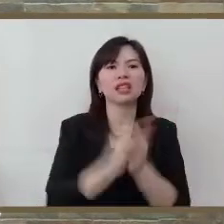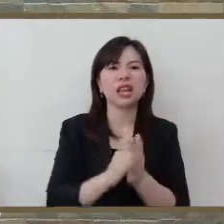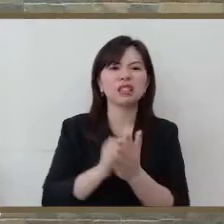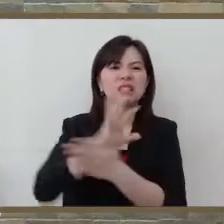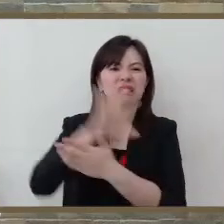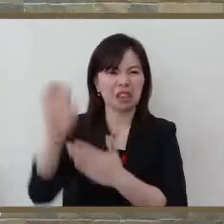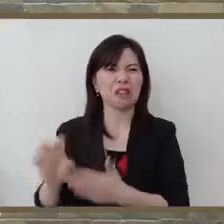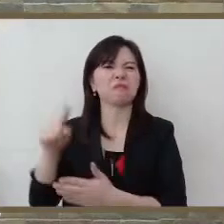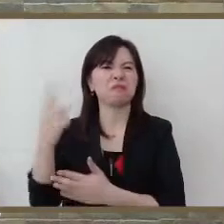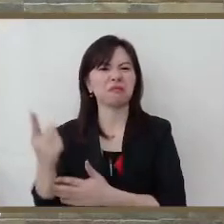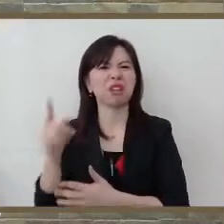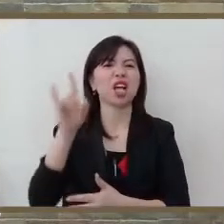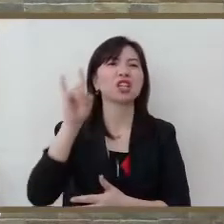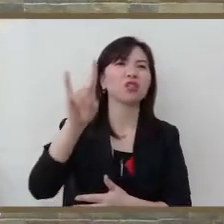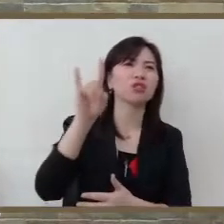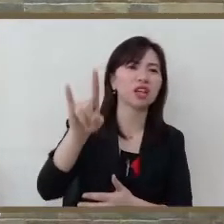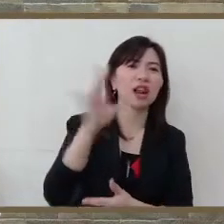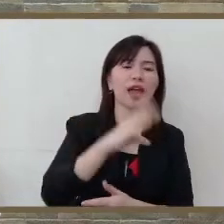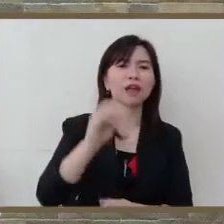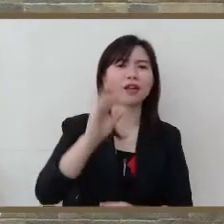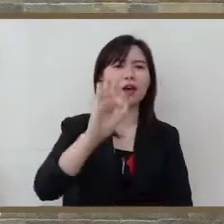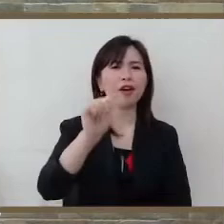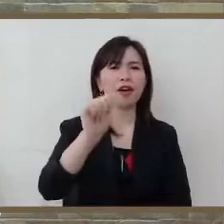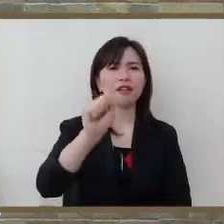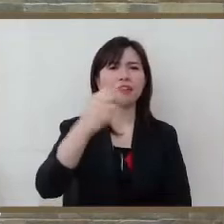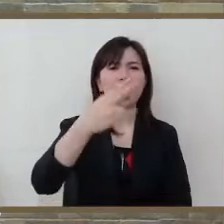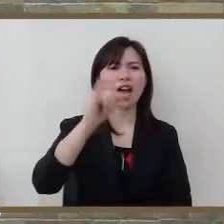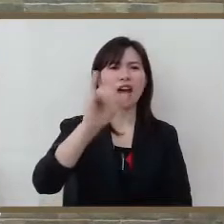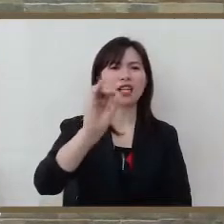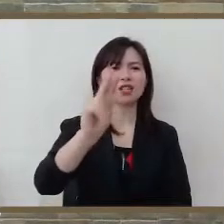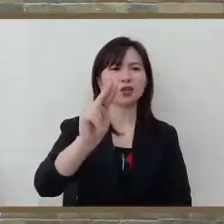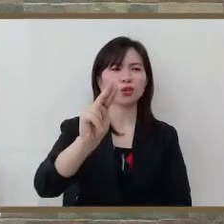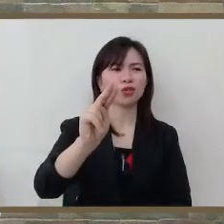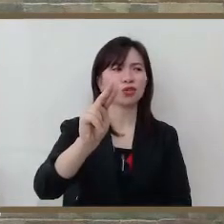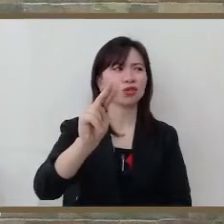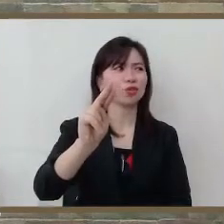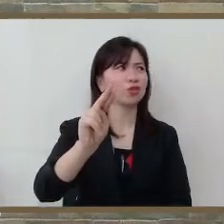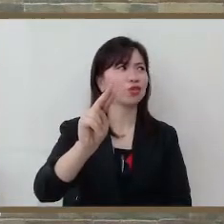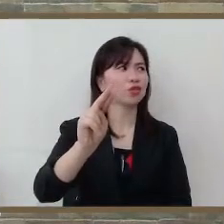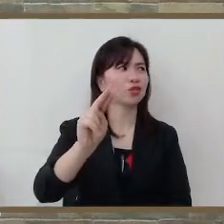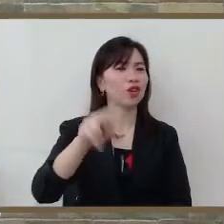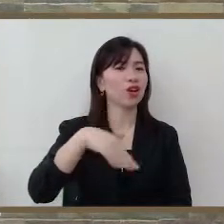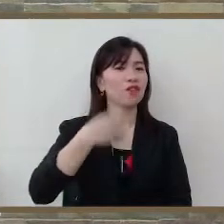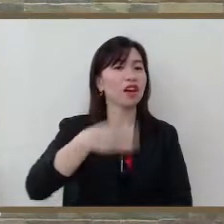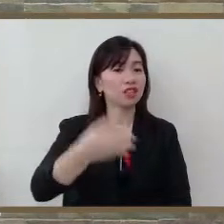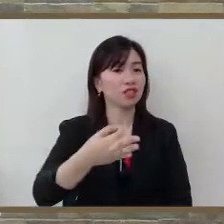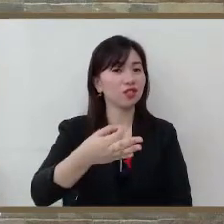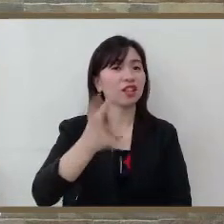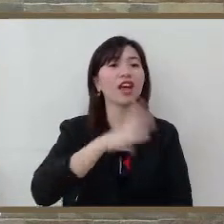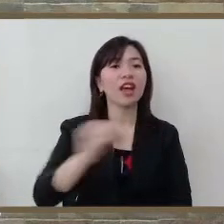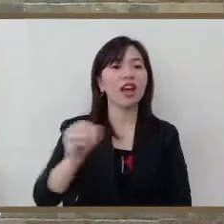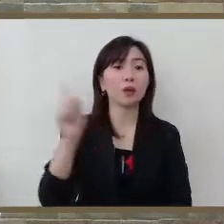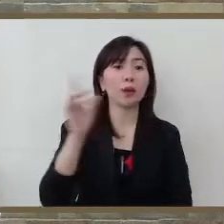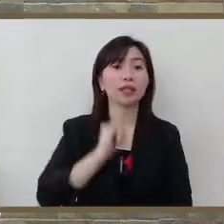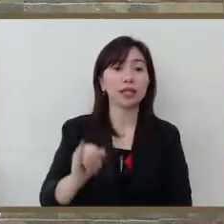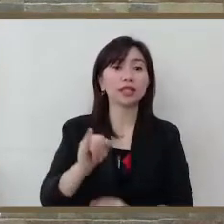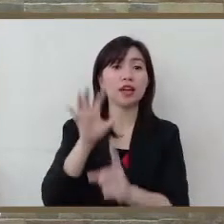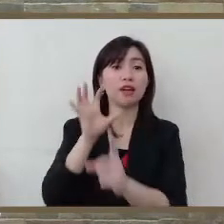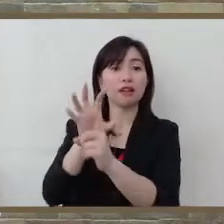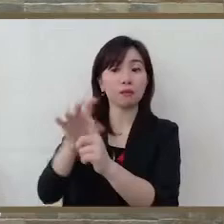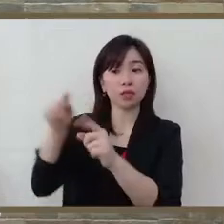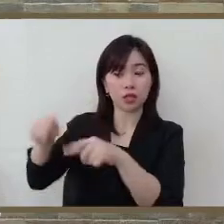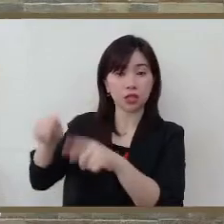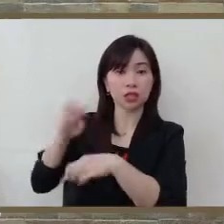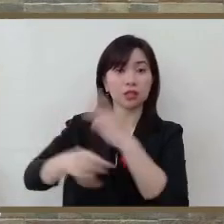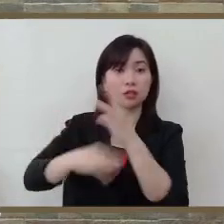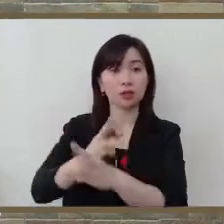Social media, fashion, and trend. Tatlo lang. Yan lang ang laman ng armory ng Diablo. Pero